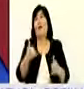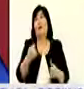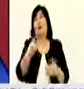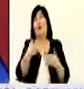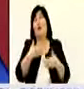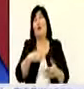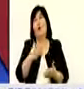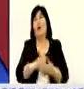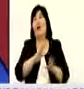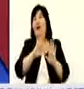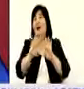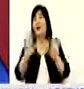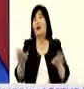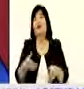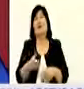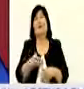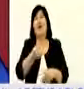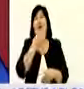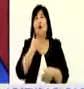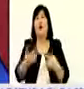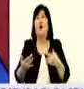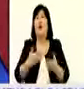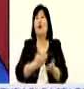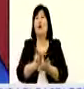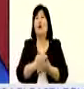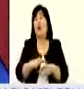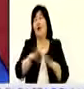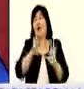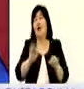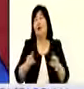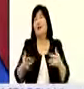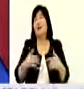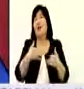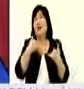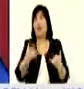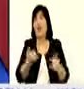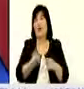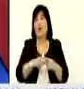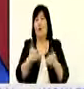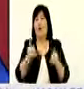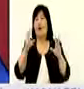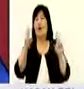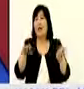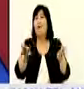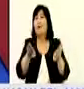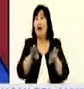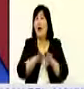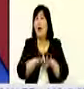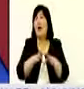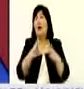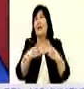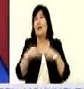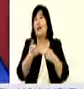болды. Декорация да күшті. Мына рольдерде өте жақсы ойнады. Заманауи осы күнгі тақырыптарға сай, мынау семьялық